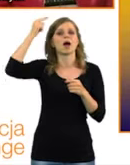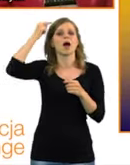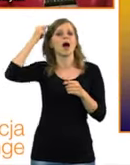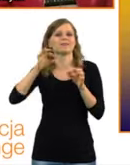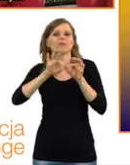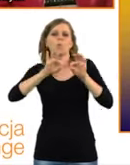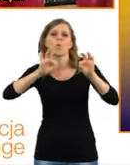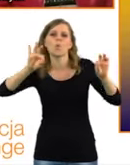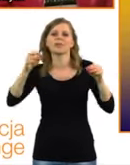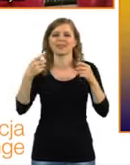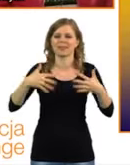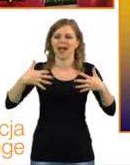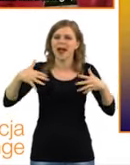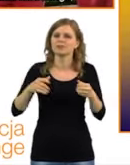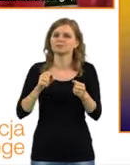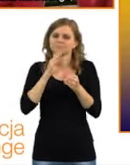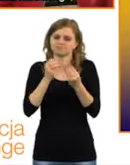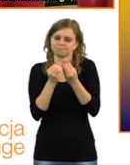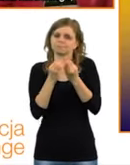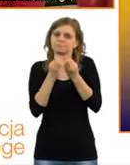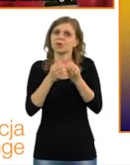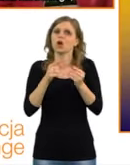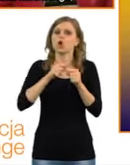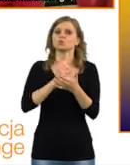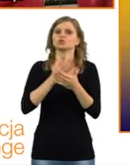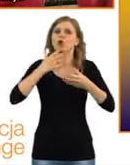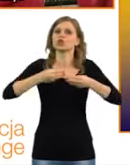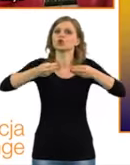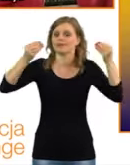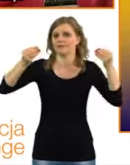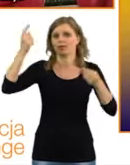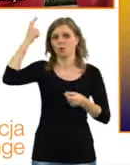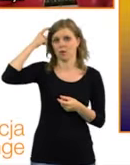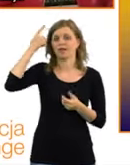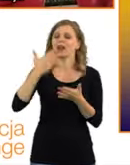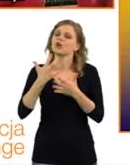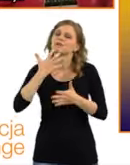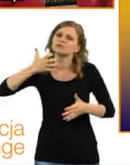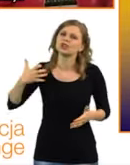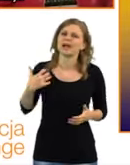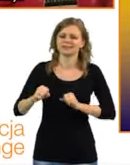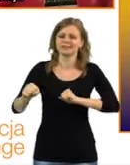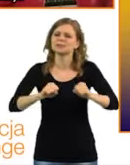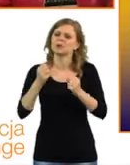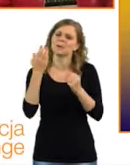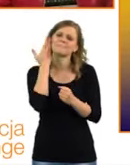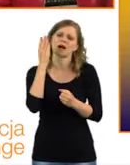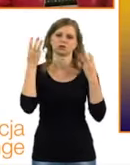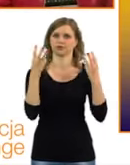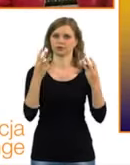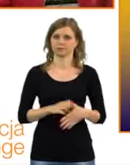mielinizacji włókien nerwowych i dojrzewania układu nerwowego. Stąd tak ważna jest wczesna stymulacja.